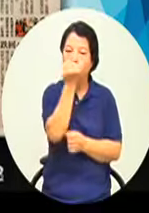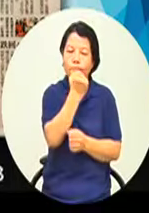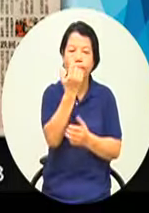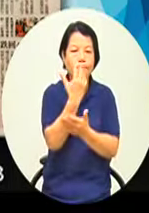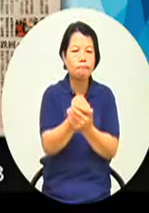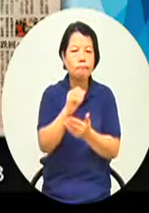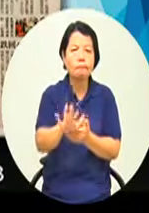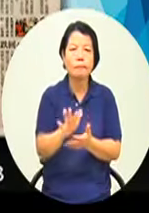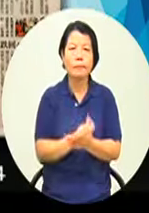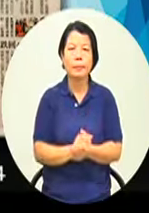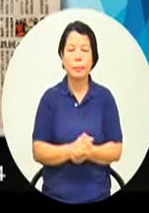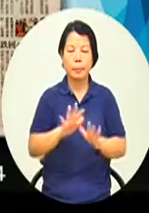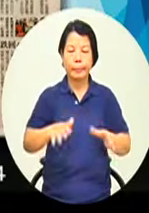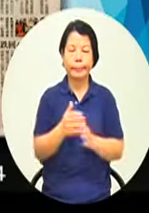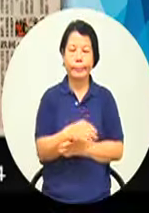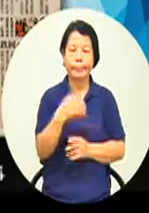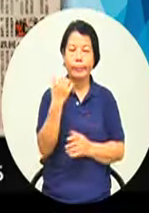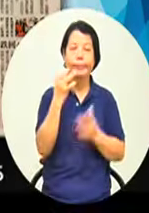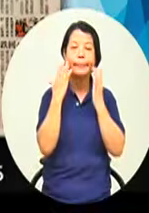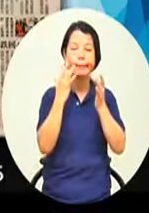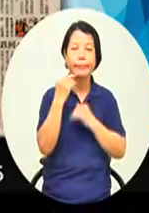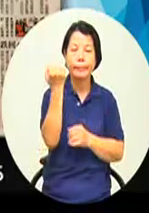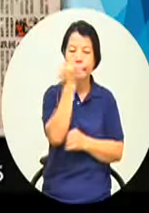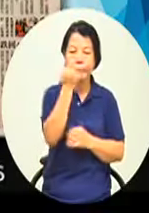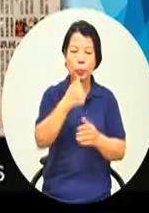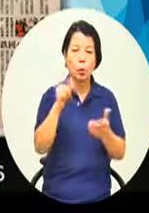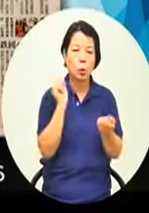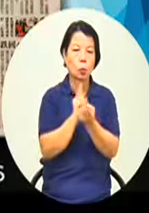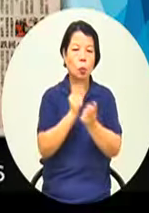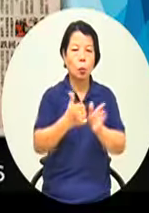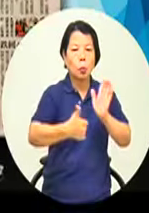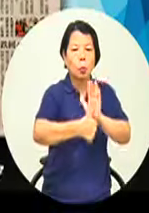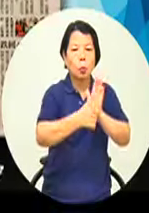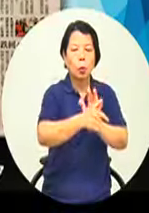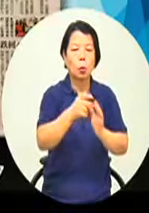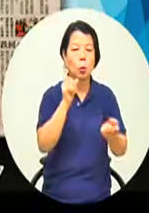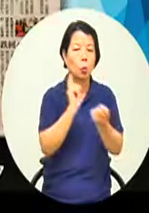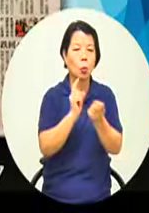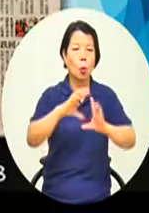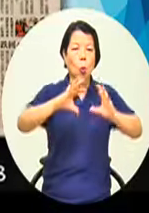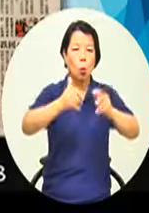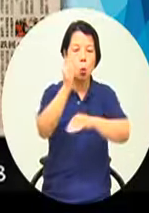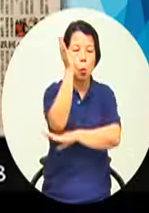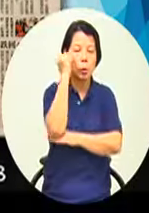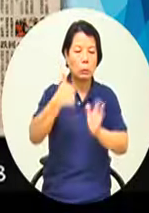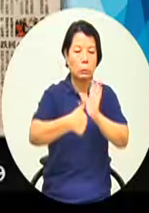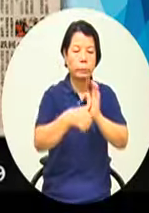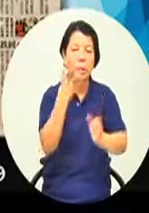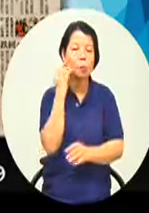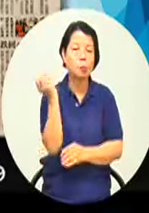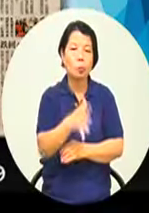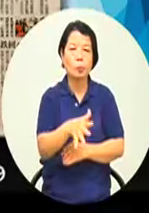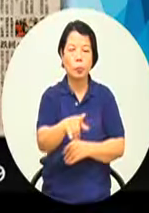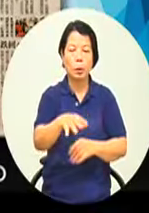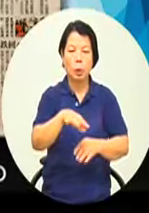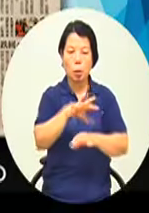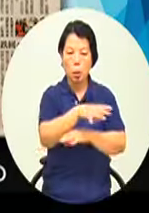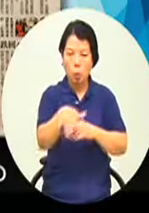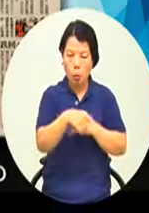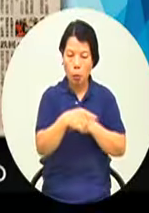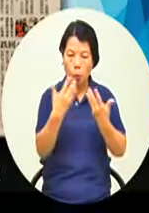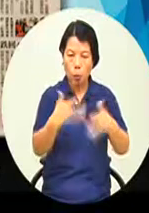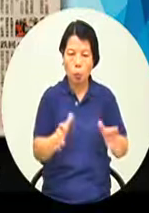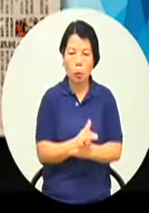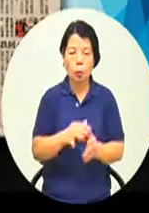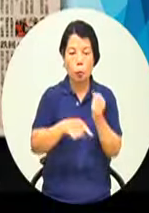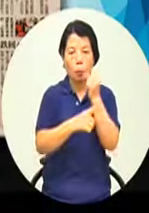得菜虫这样的一个名词对一个国家是一个很严重的侮辱，代表这当中有什么？有很多法令的漏